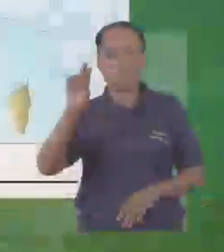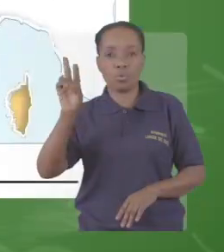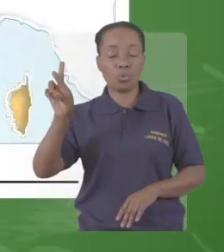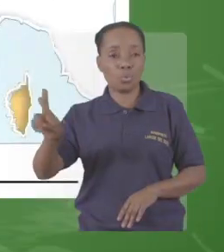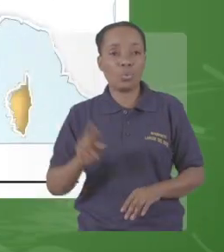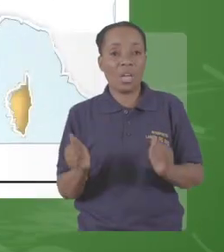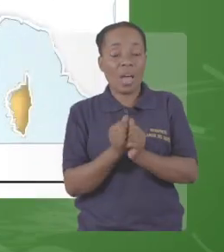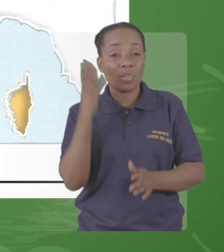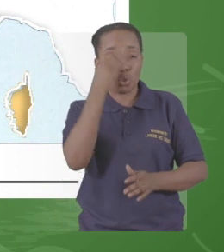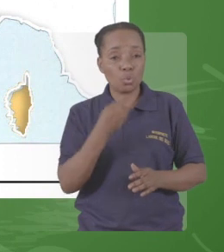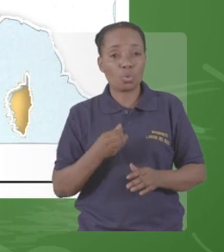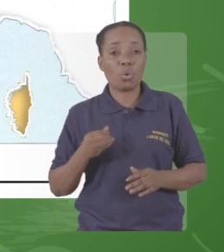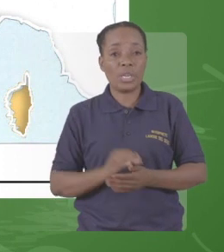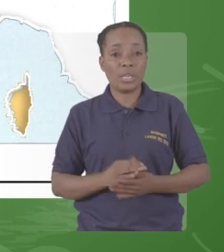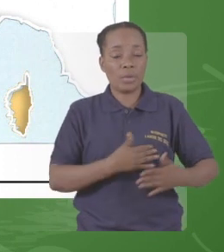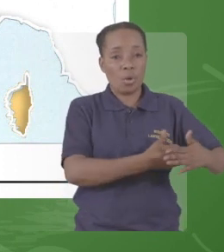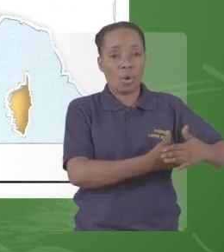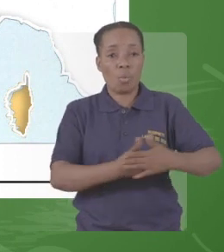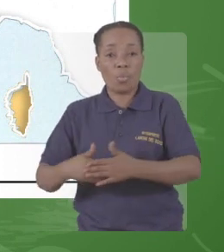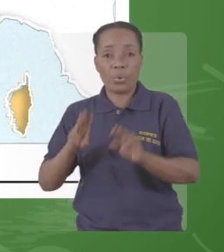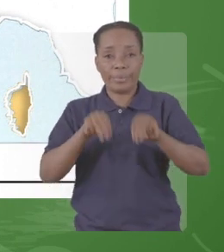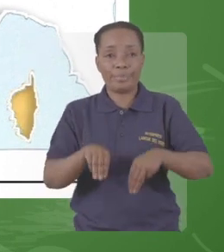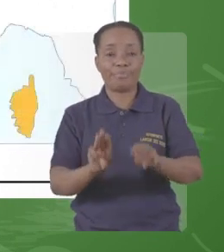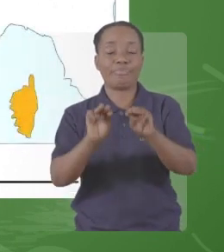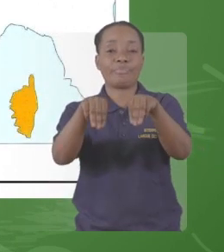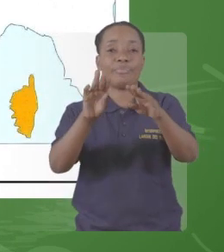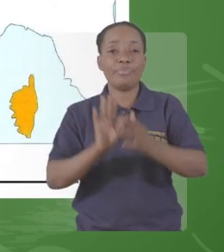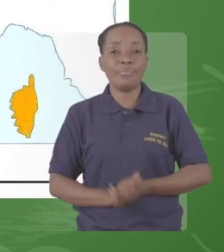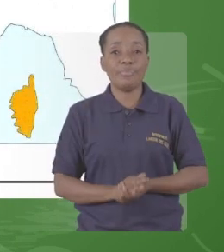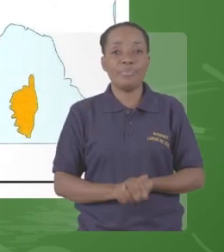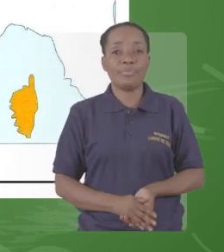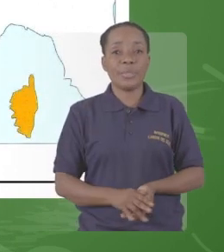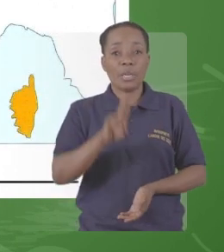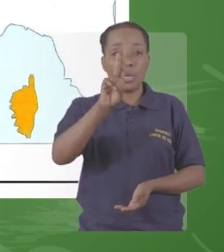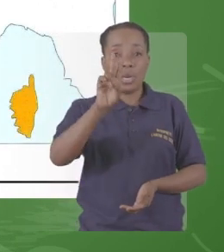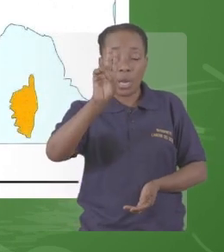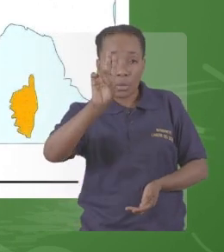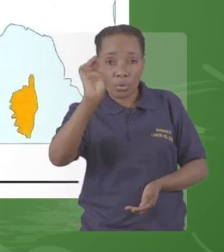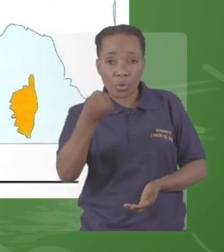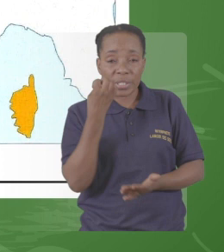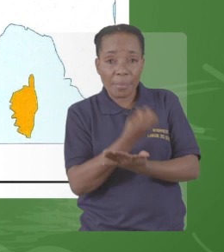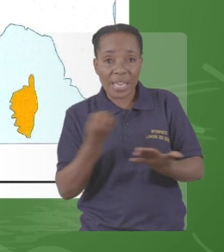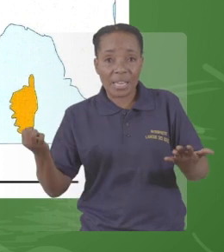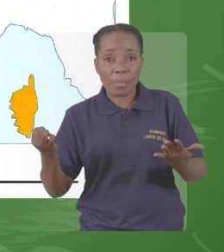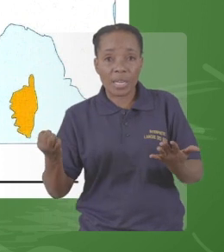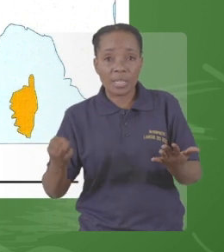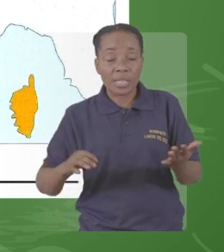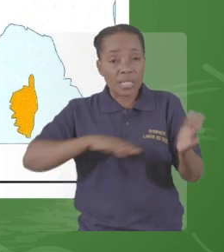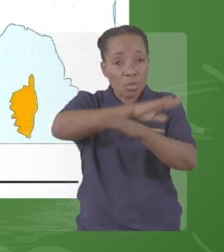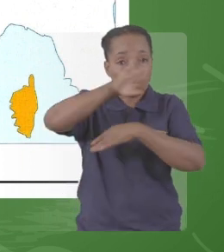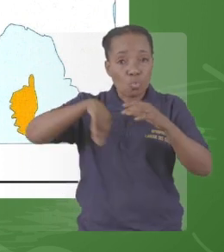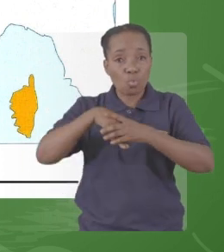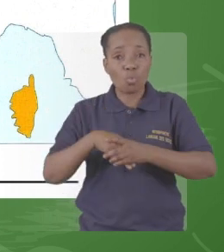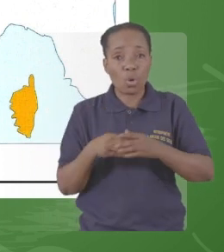Le deuxième système de cette hydrographie, c'est l'ensemble des cours d'eau, dont les plus grands, la